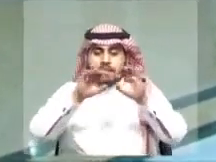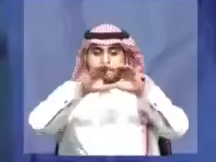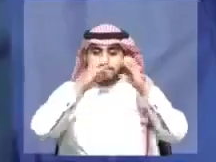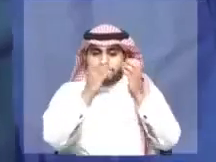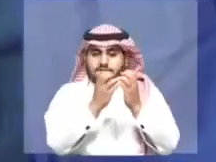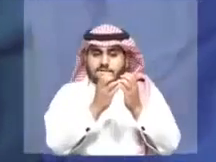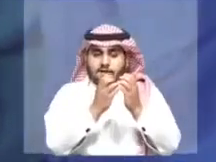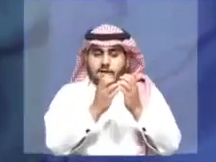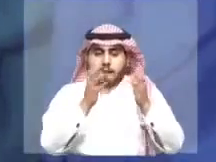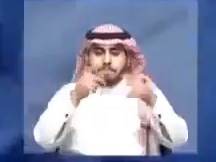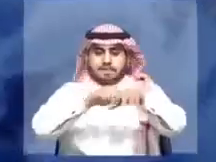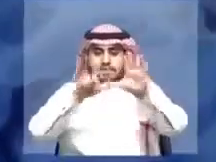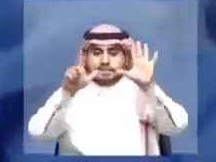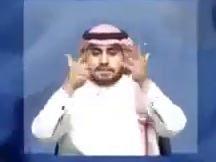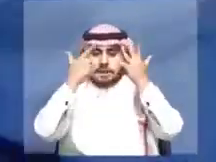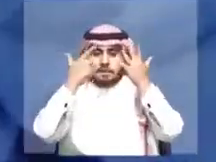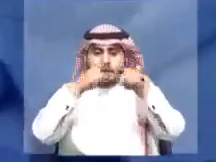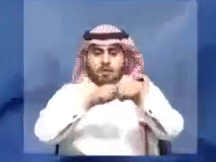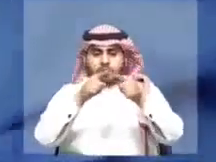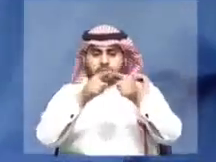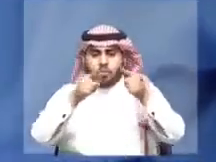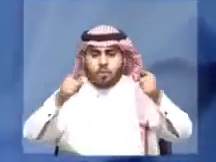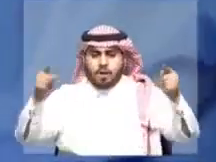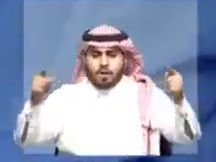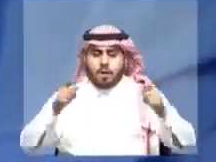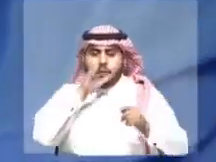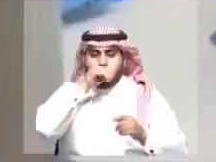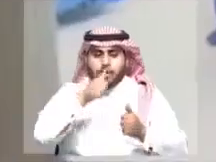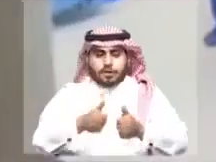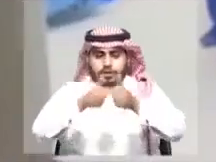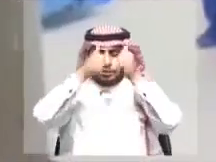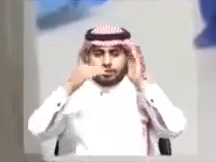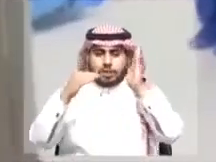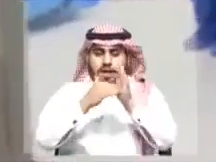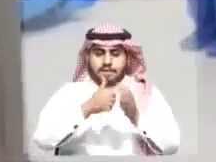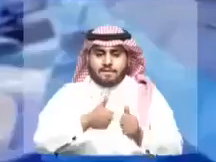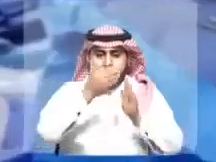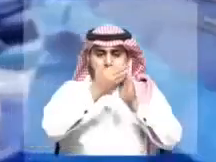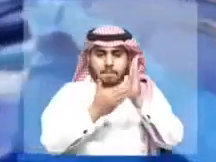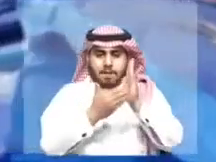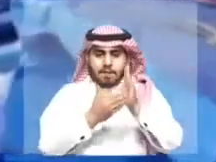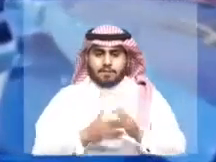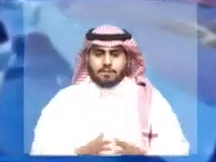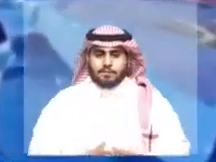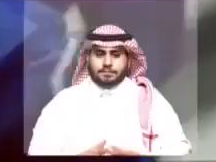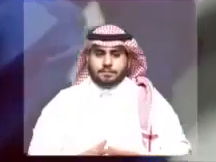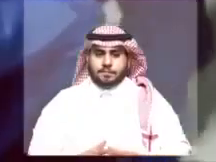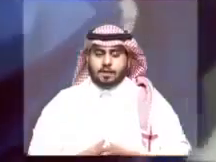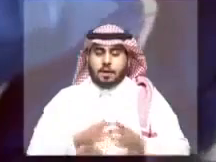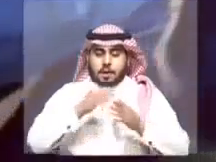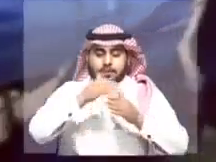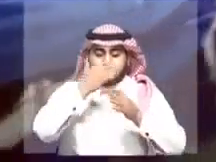المختص وفي 7 ساعات متواصلة من إنهاء المعاناة التي كانت